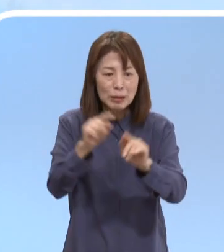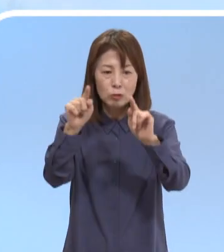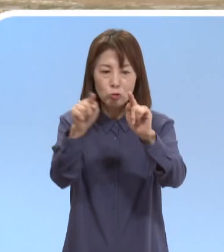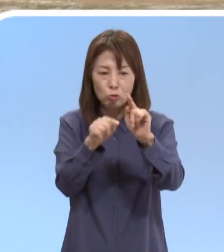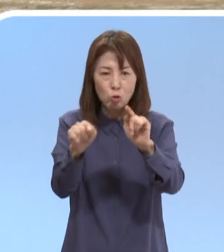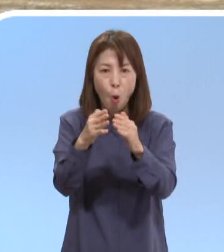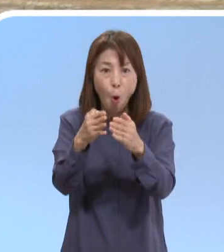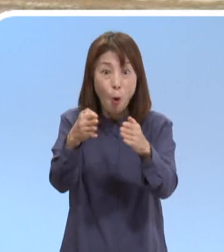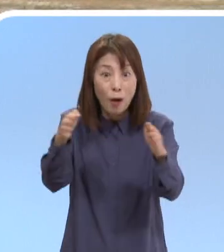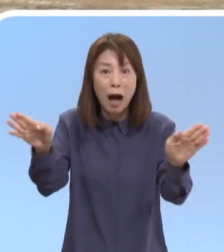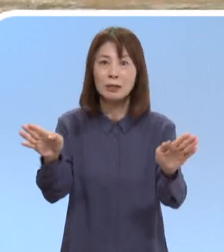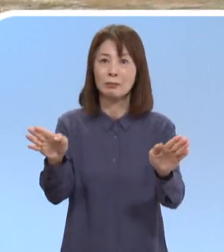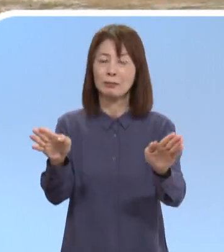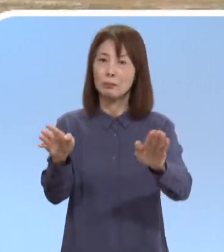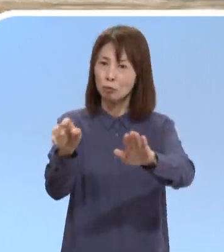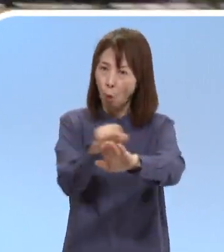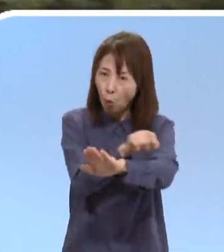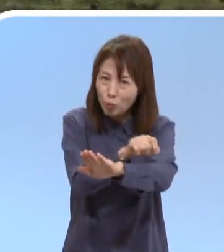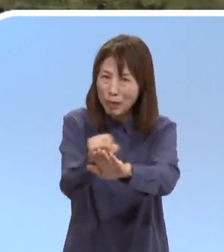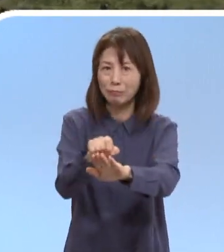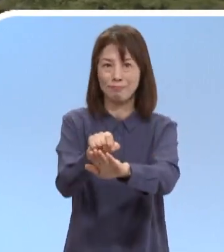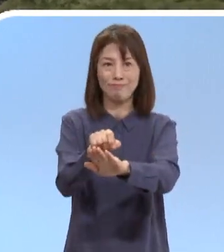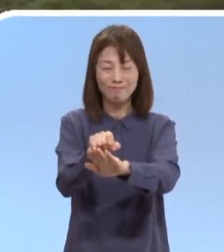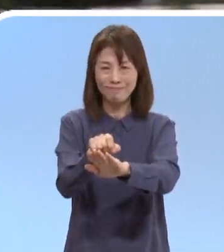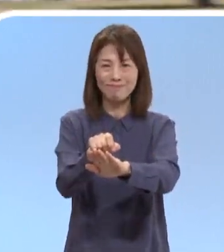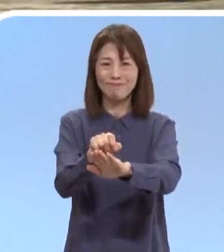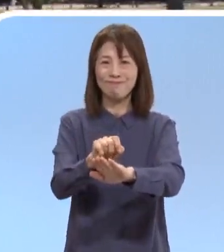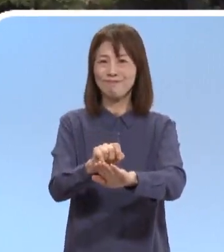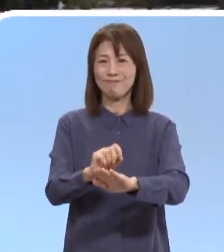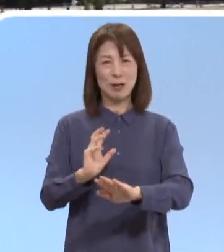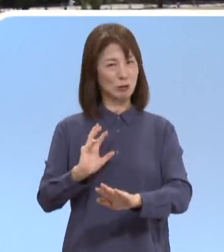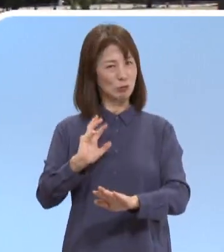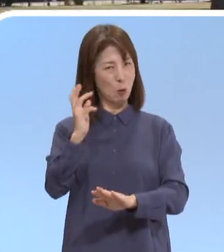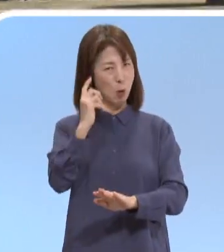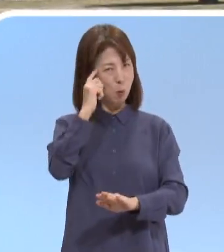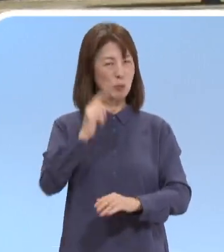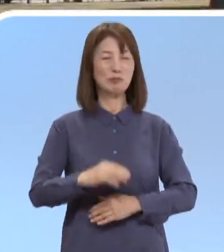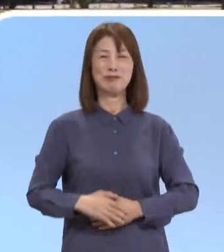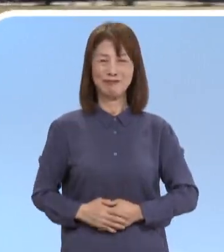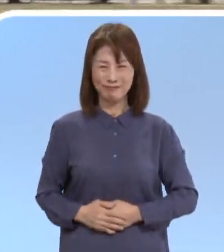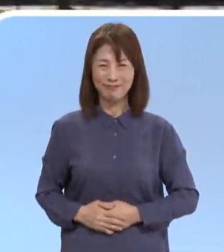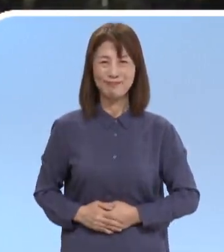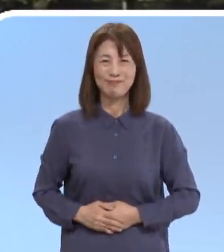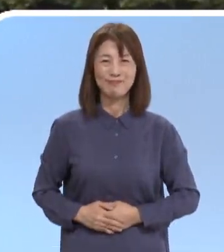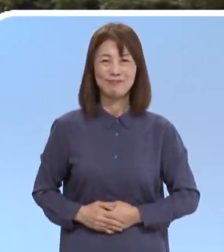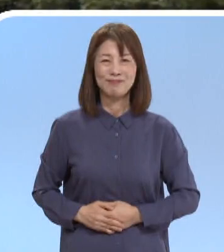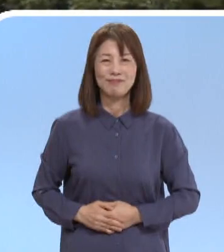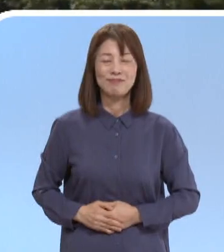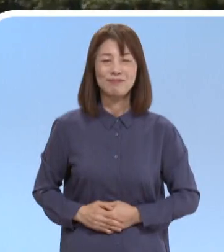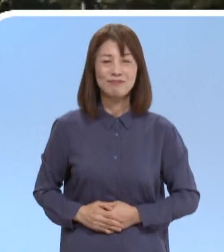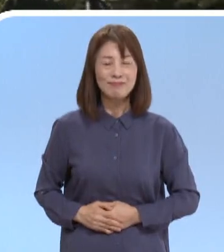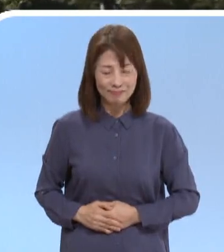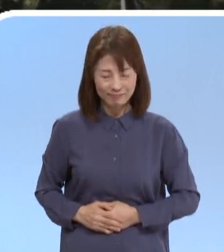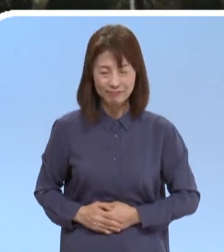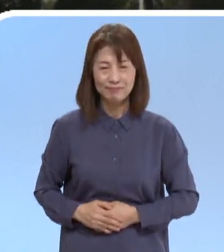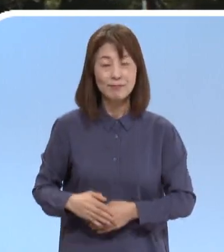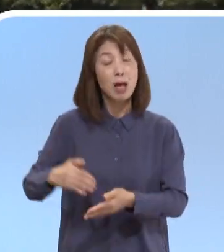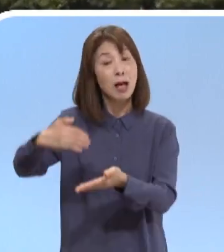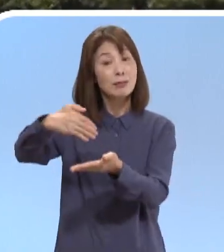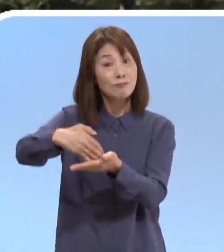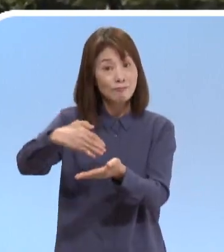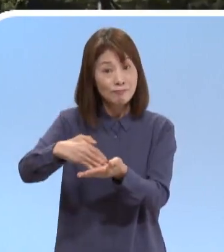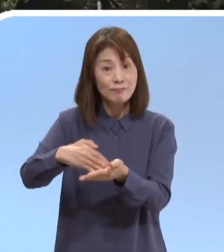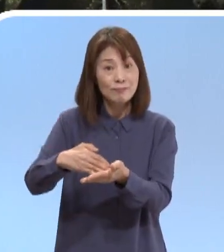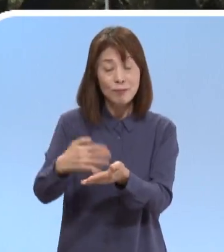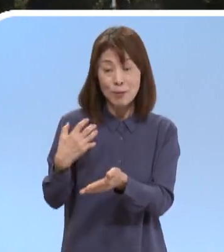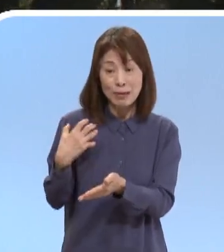します。特別公開ですからね、特別これすごいですよこれね。ということでございまして、この夏の特別公開ご紹